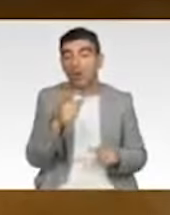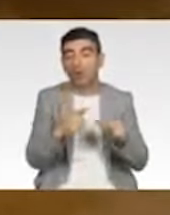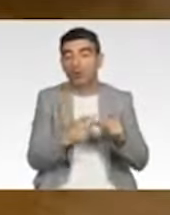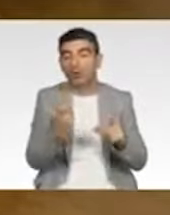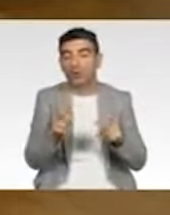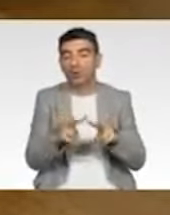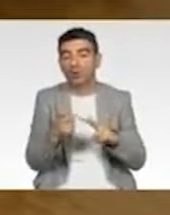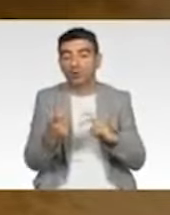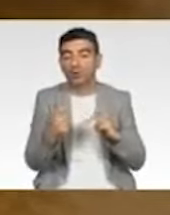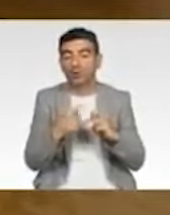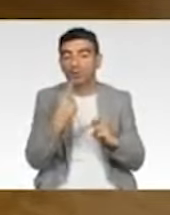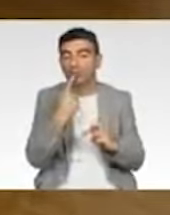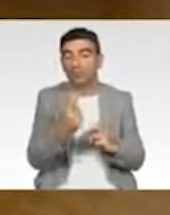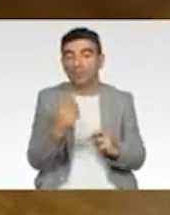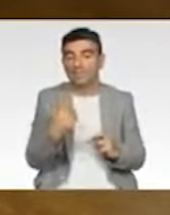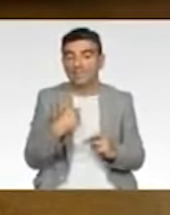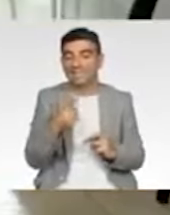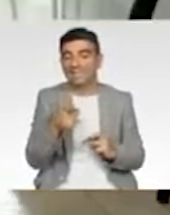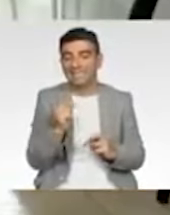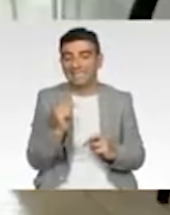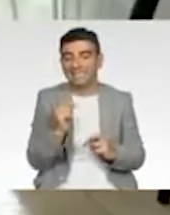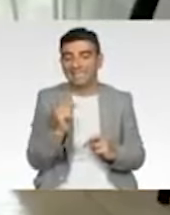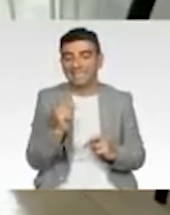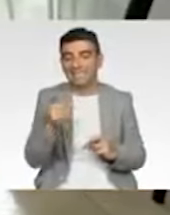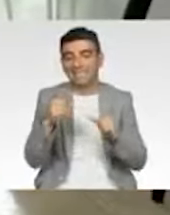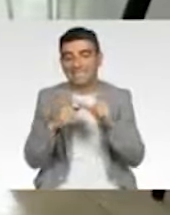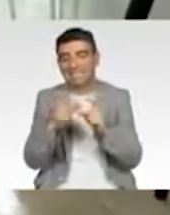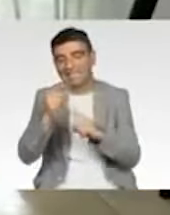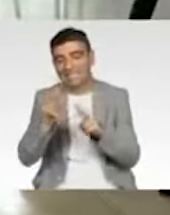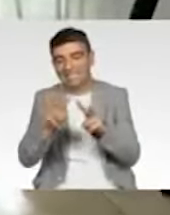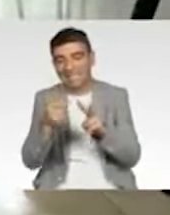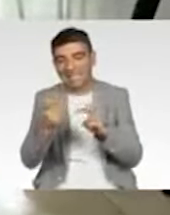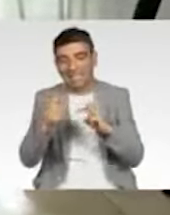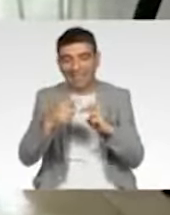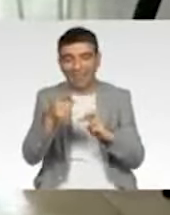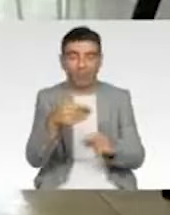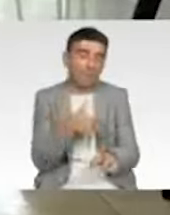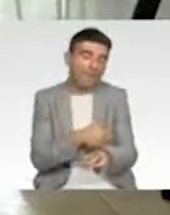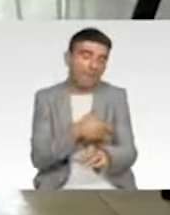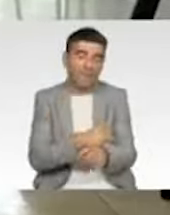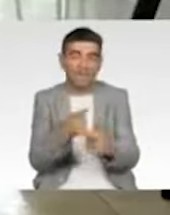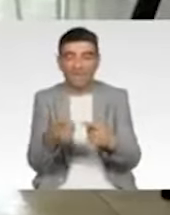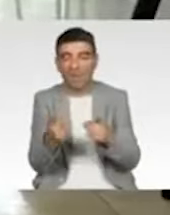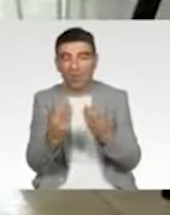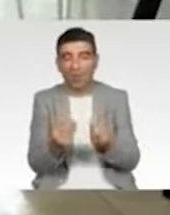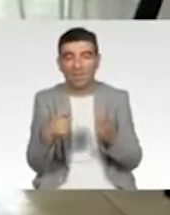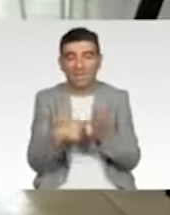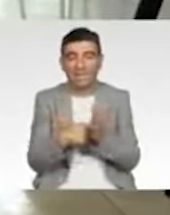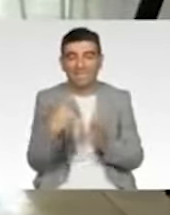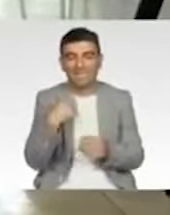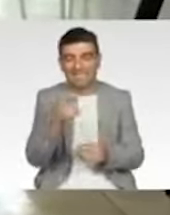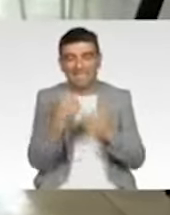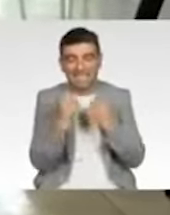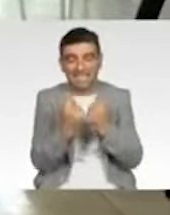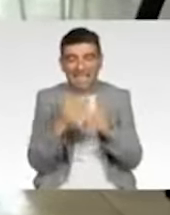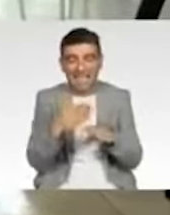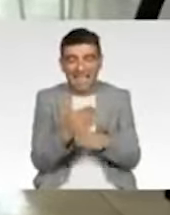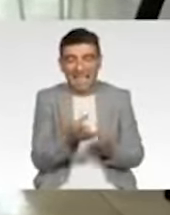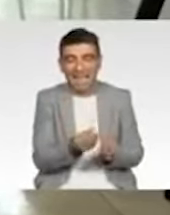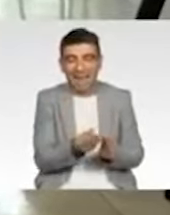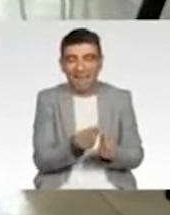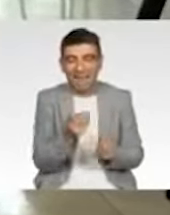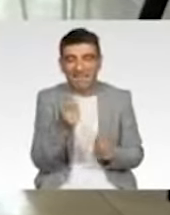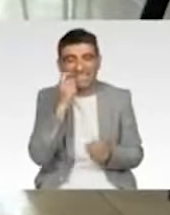deriz. Siz... Bizde simur. İşte değişebiliyor adları. Bizim payatlayan ekmeklerimizi ziyan